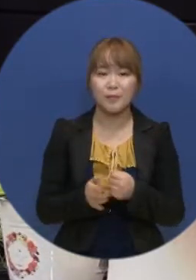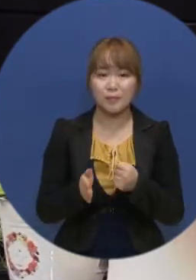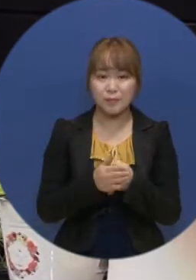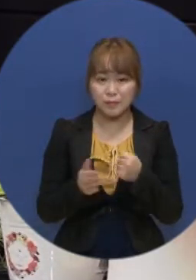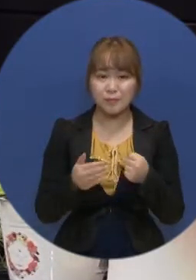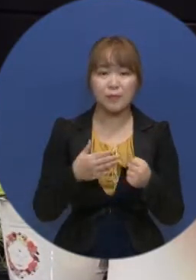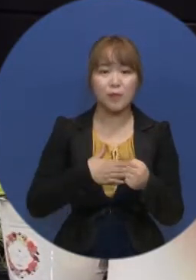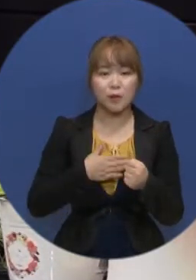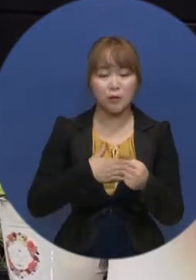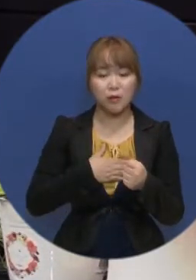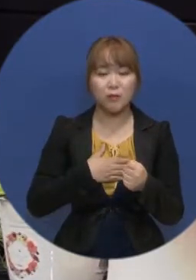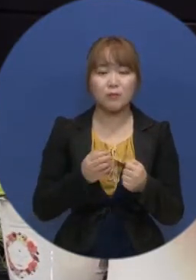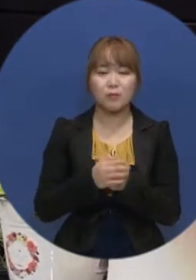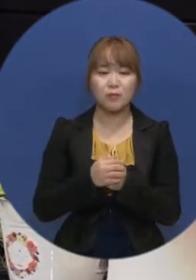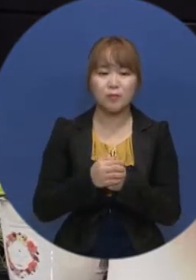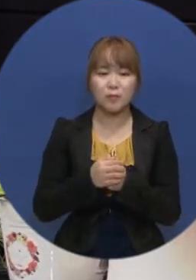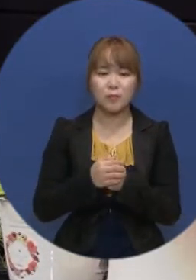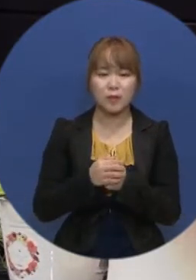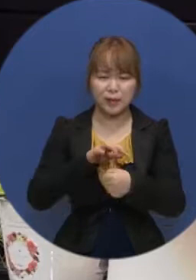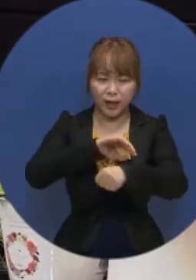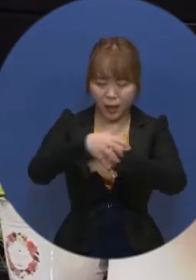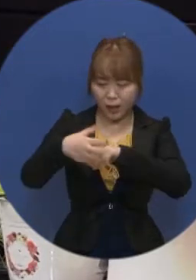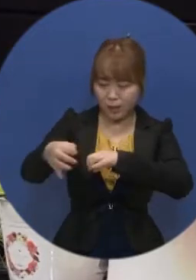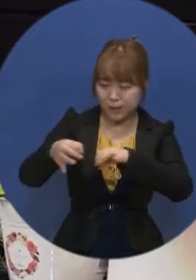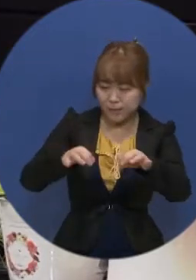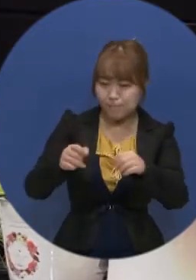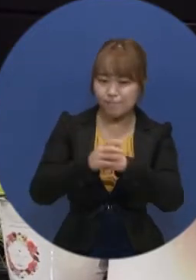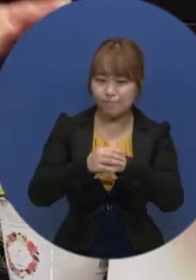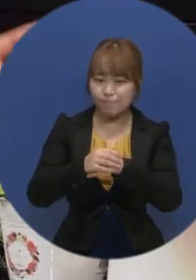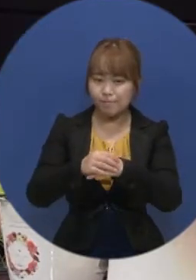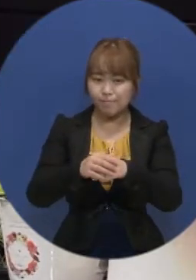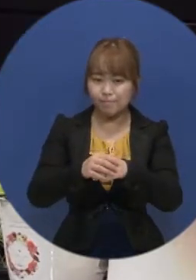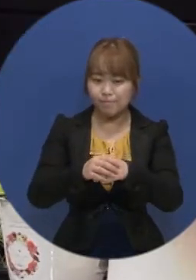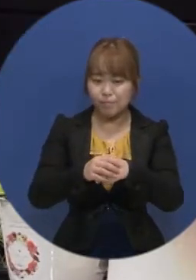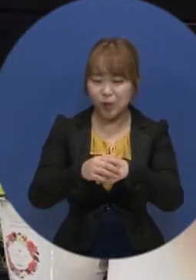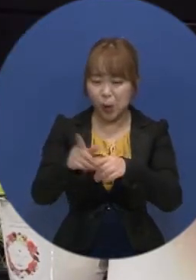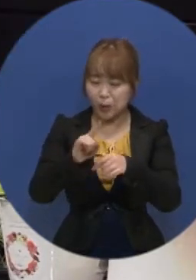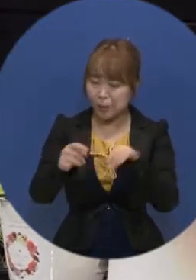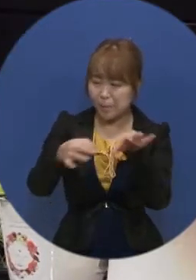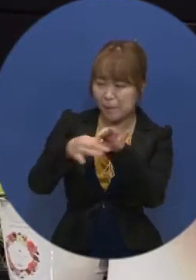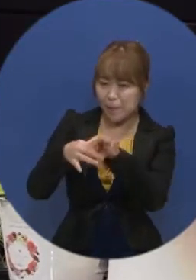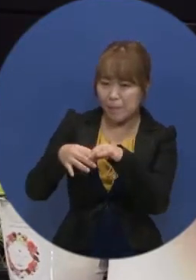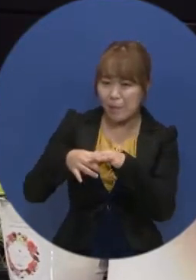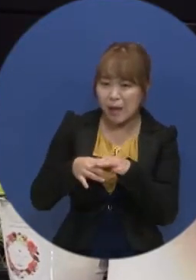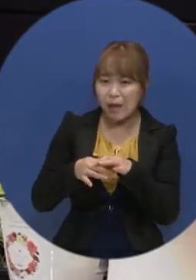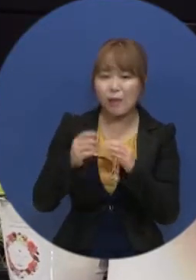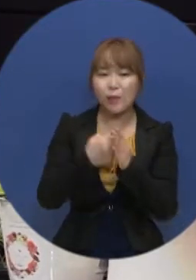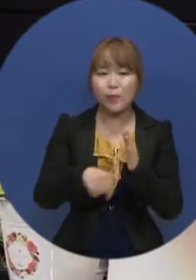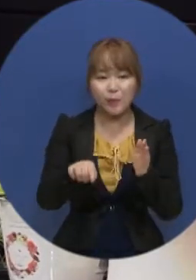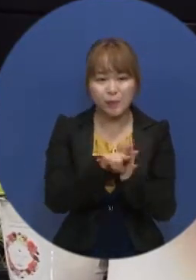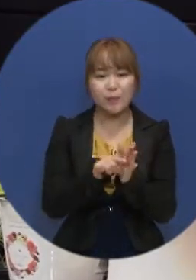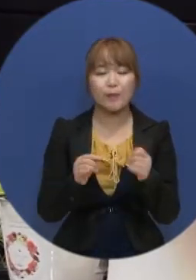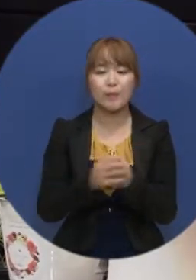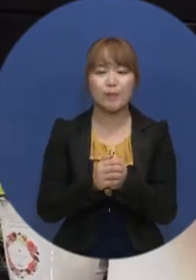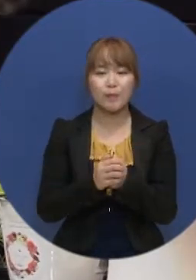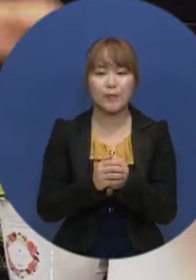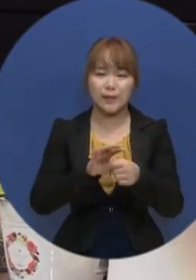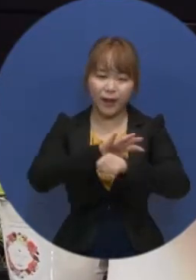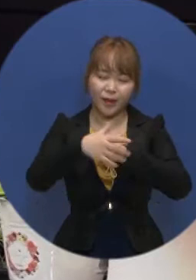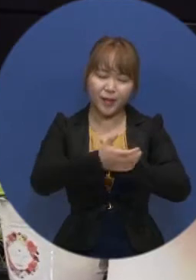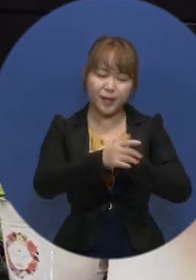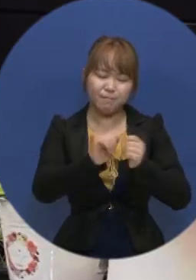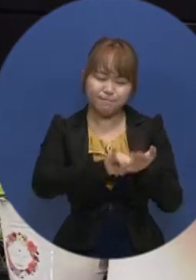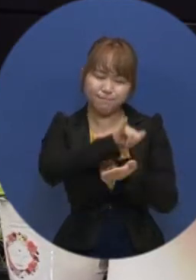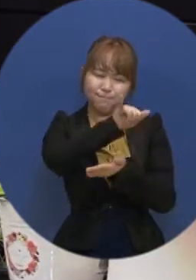저 나름대로 네. 세계 시장을 좀 이렇게 네. 섭렵하려고 네. 몇 바퀴